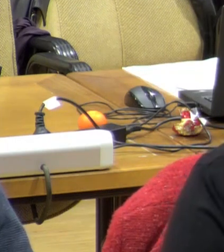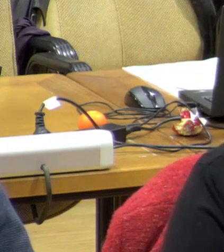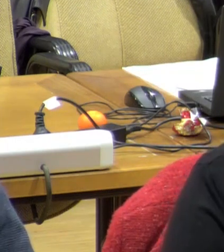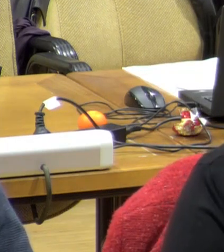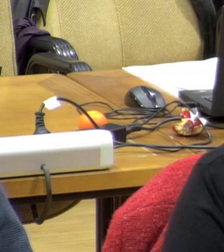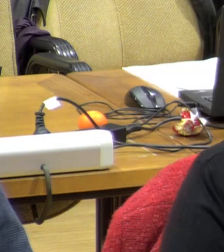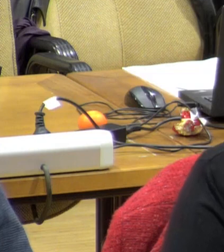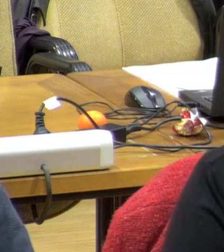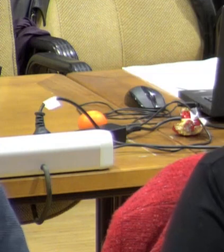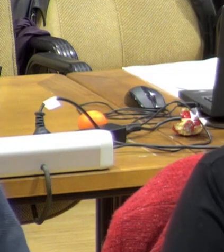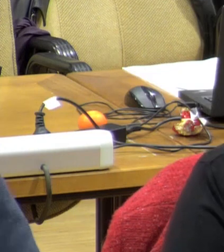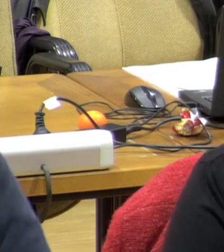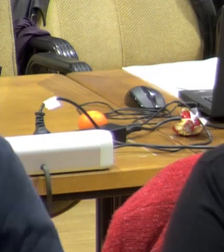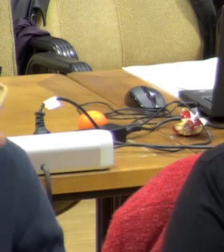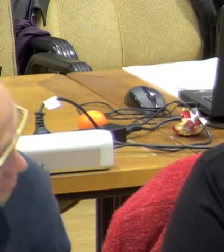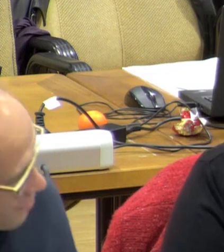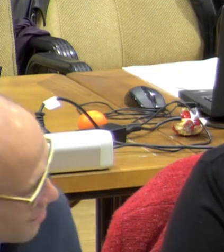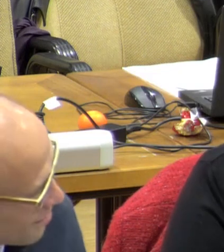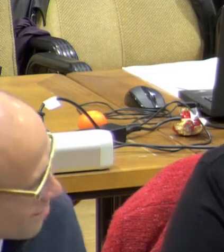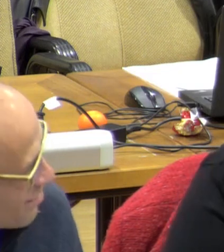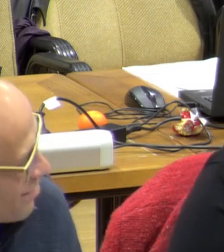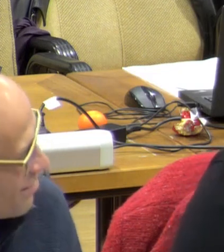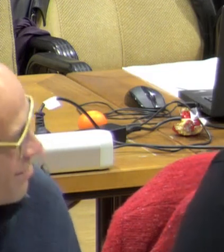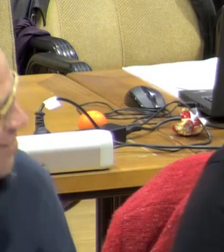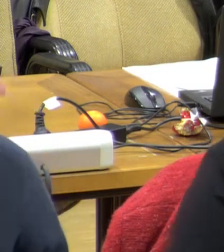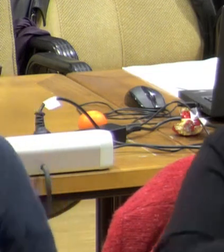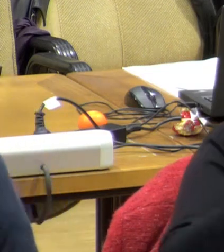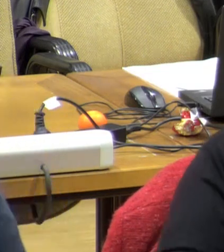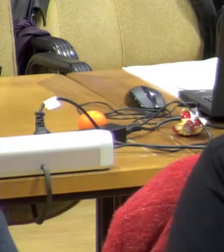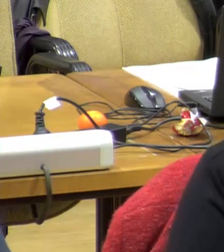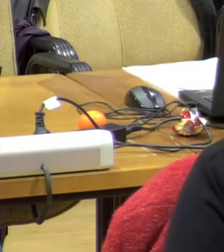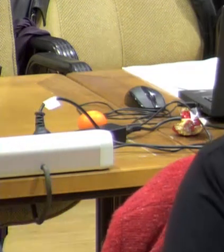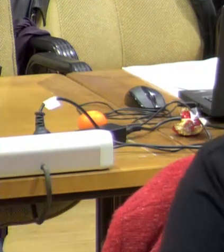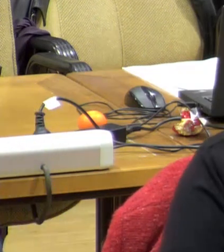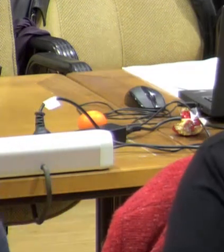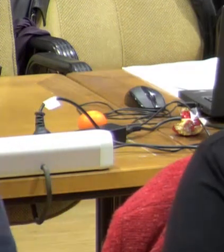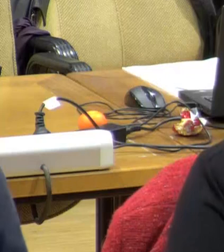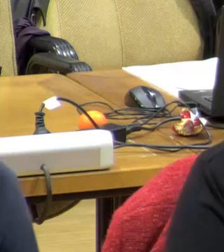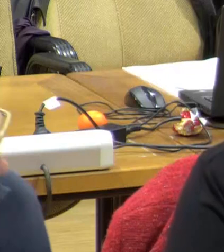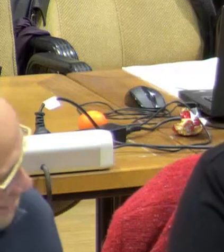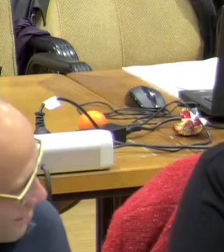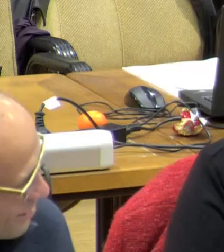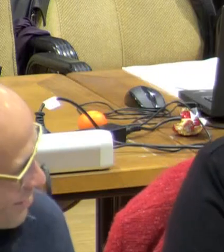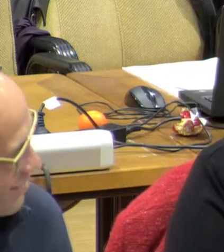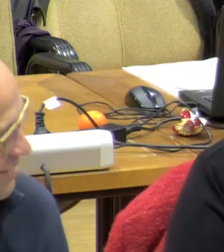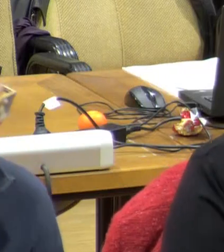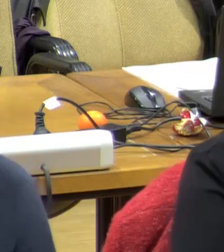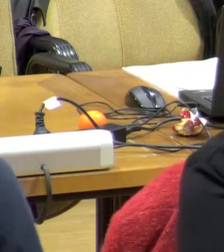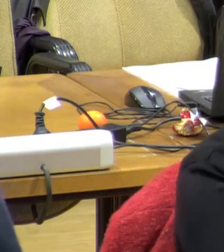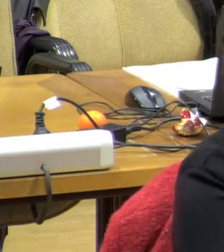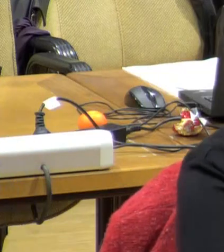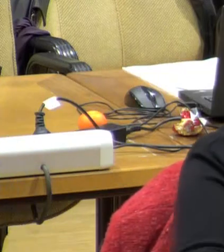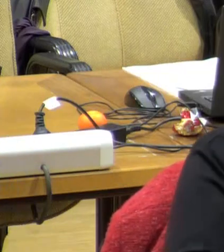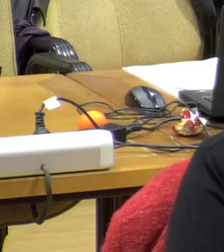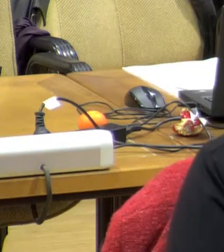qui du coup a été choisi mais je vous le dis du coup puisqu'il est là il est un peu tard et ils sont pas nombreux du coup ça nous